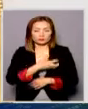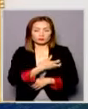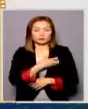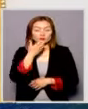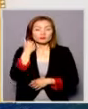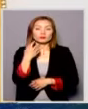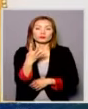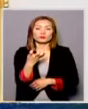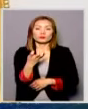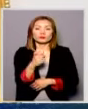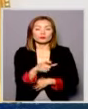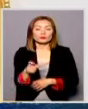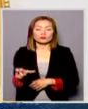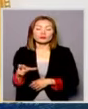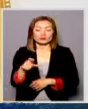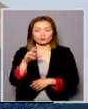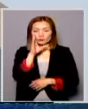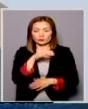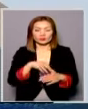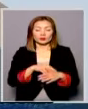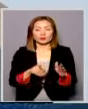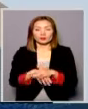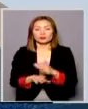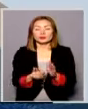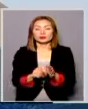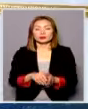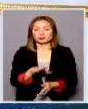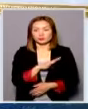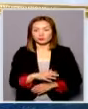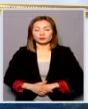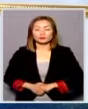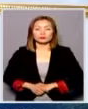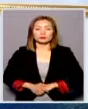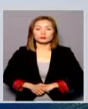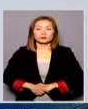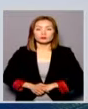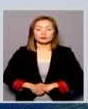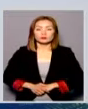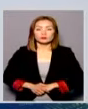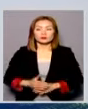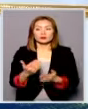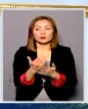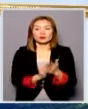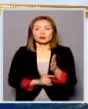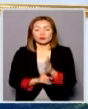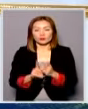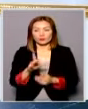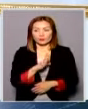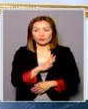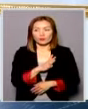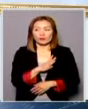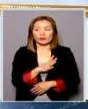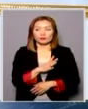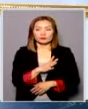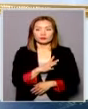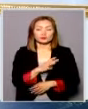порядка 400 работников производственных структурных подразделений компании. Эта программа вначале с большой опаской